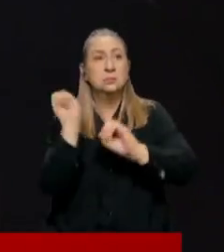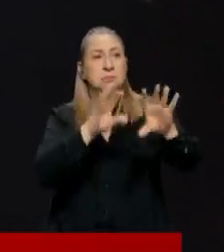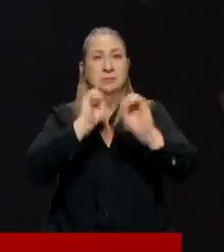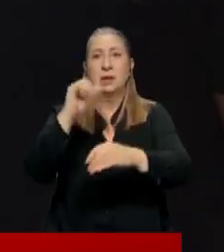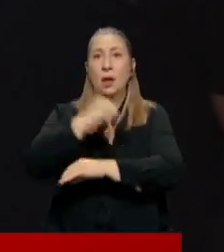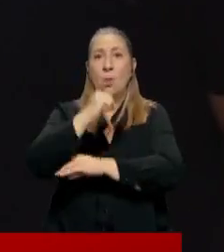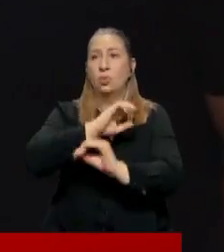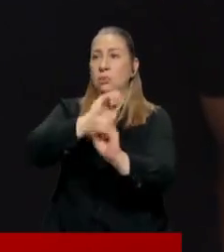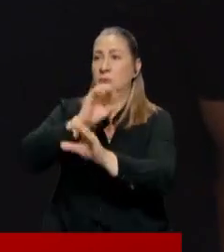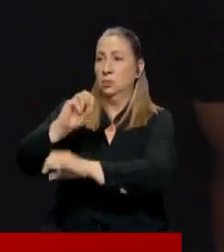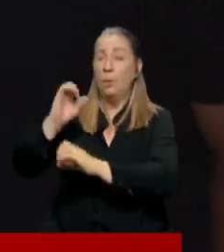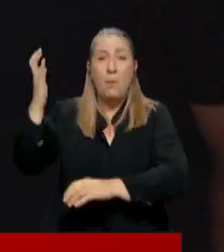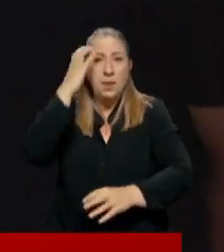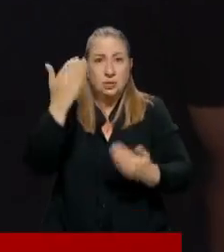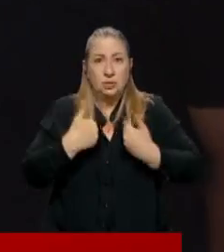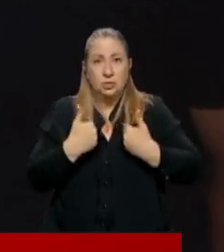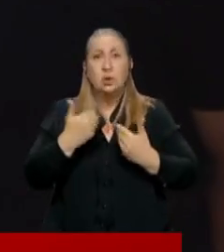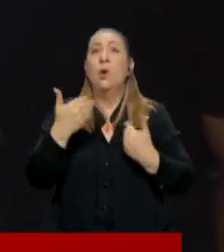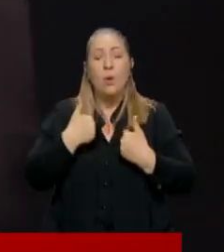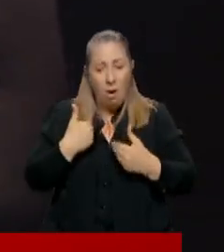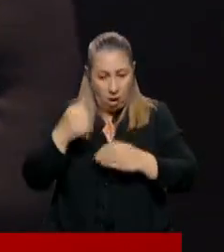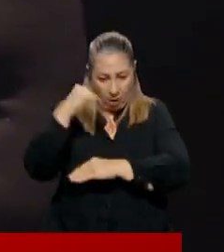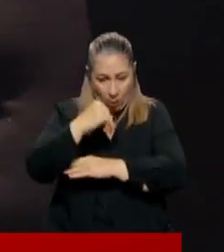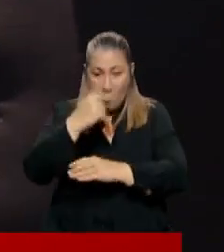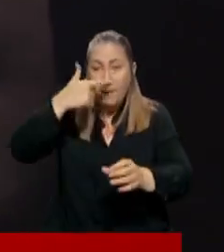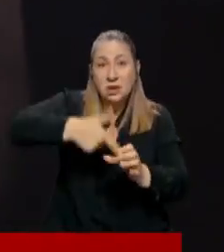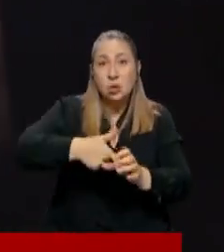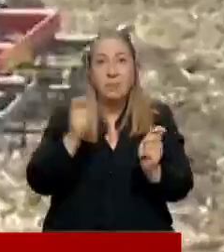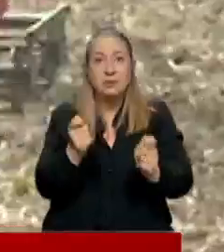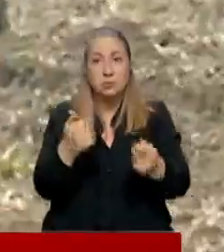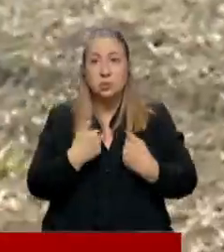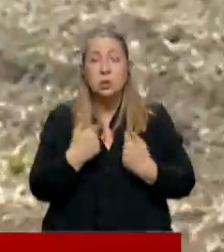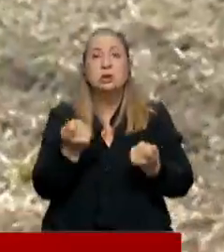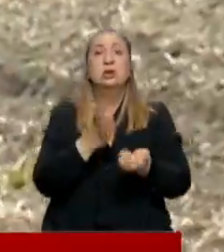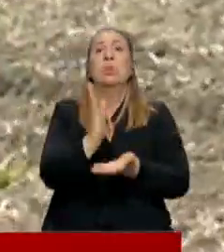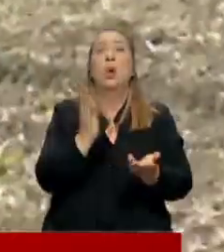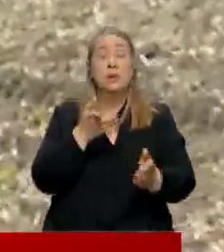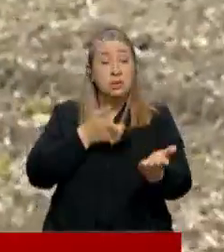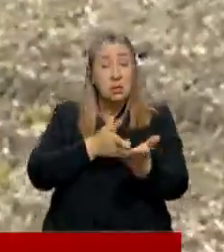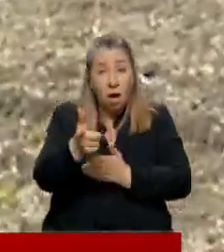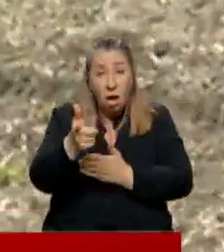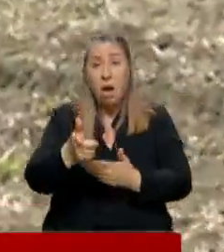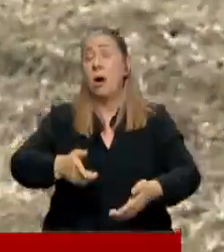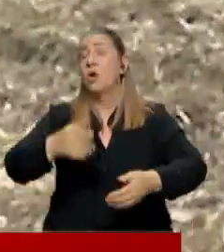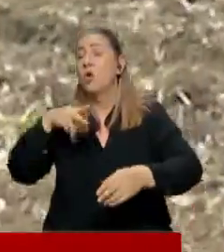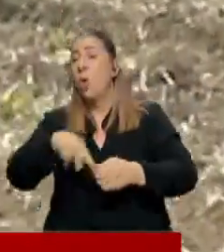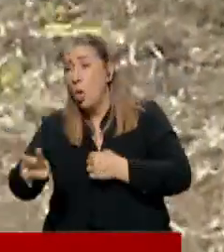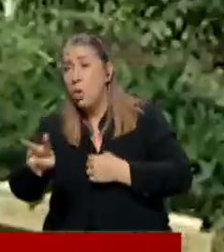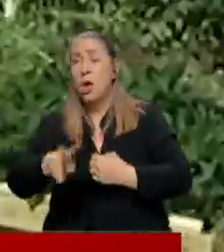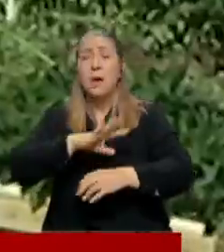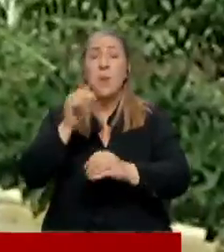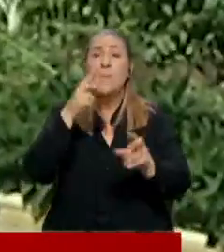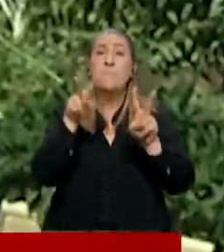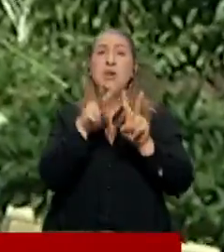Her şeyin başı yakıt, mazot. Mazot olmayınca hiçbir şey yürümüyor. Tarlada da yollarda da mazot olmazsa